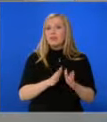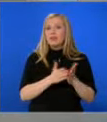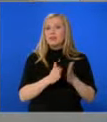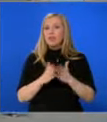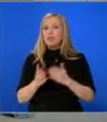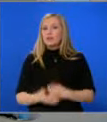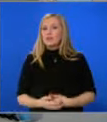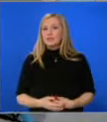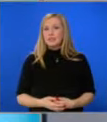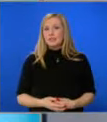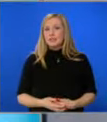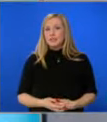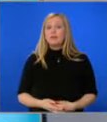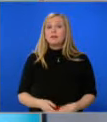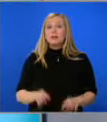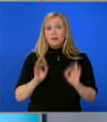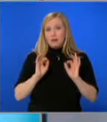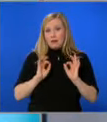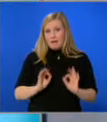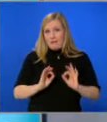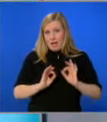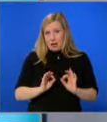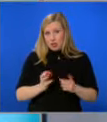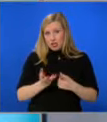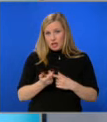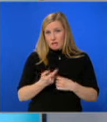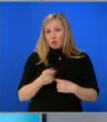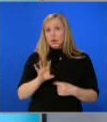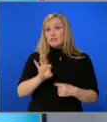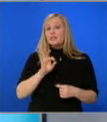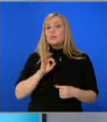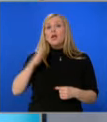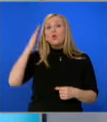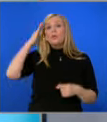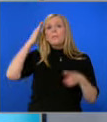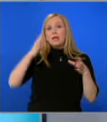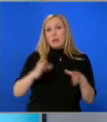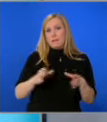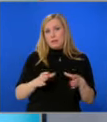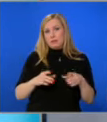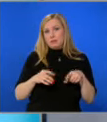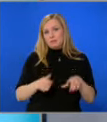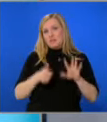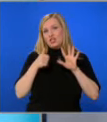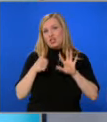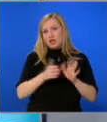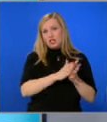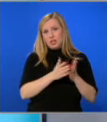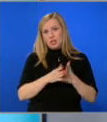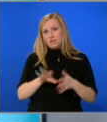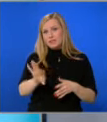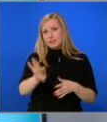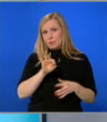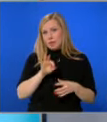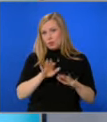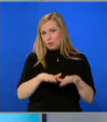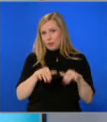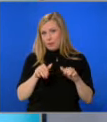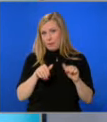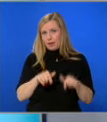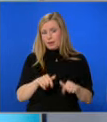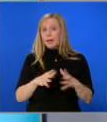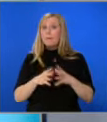съвет? Вярно е, че квотата, която се избира от парламента, 6 члена, избирани от парламента, е